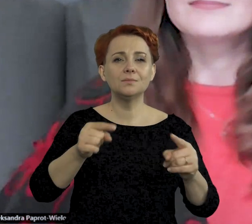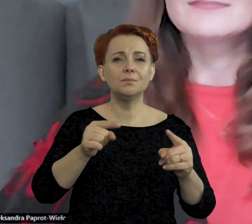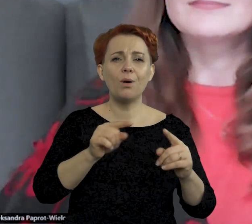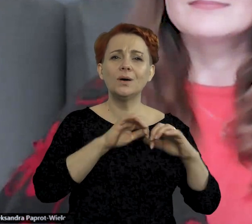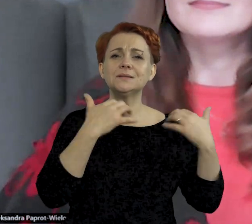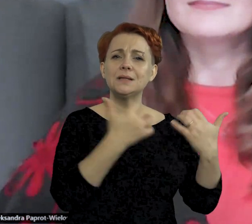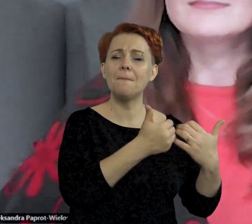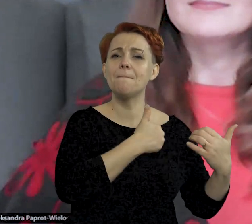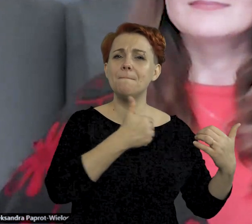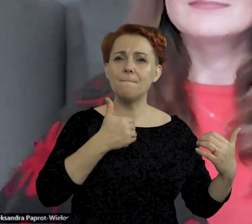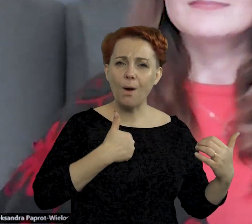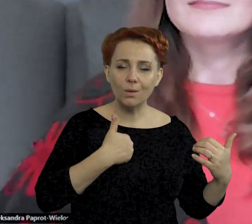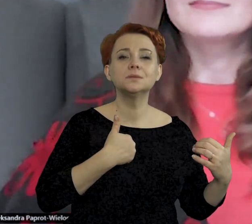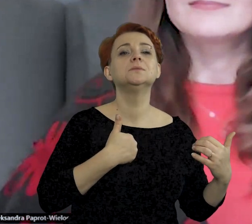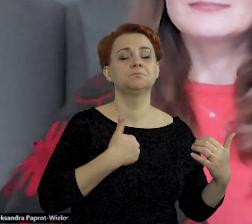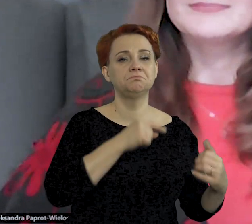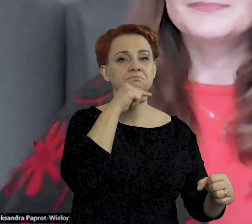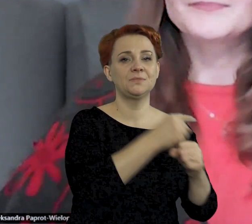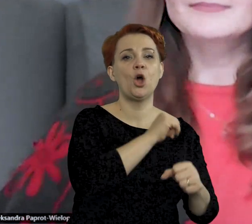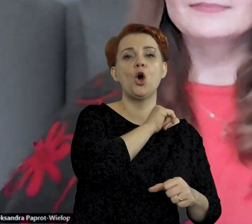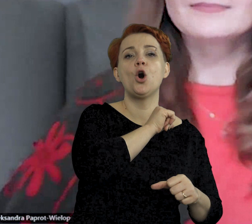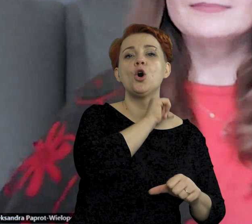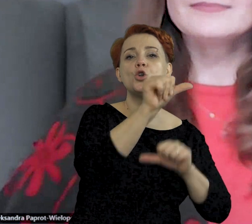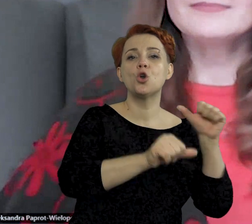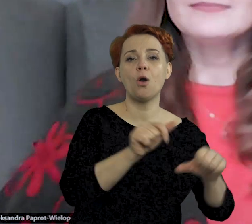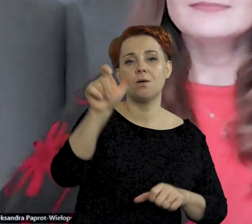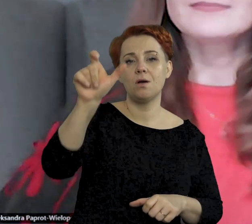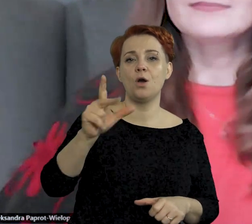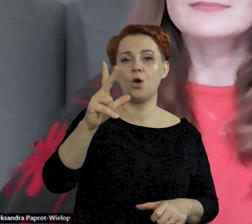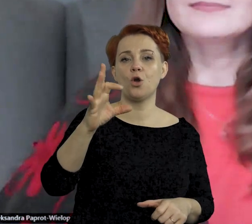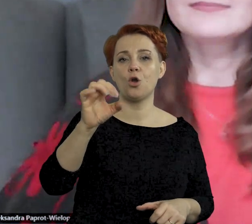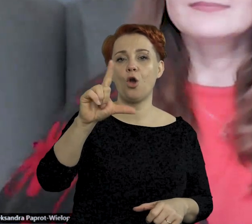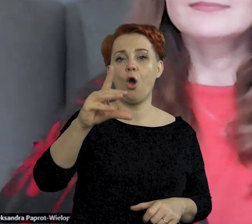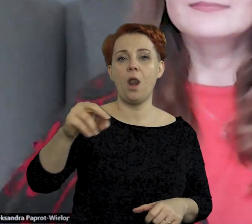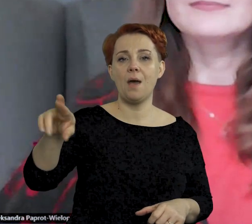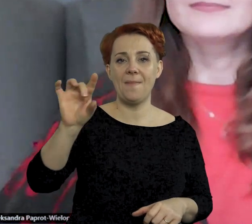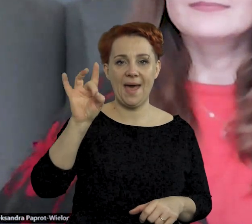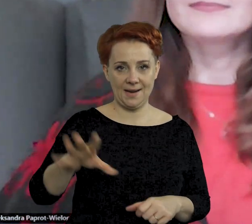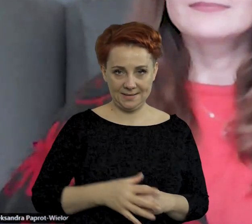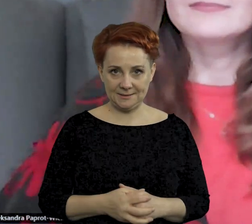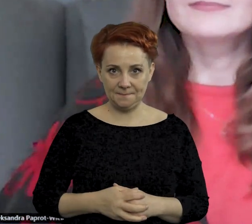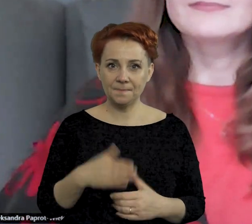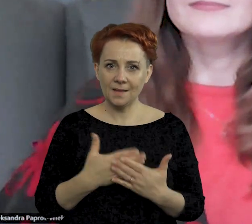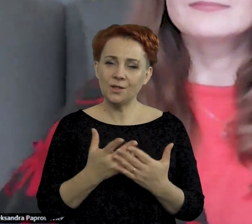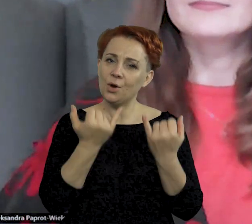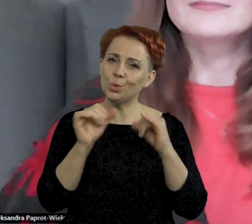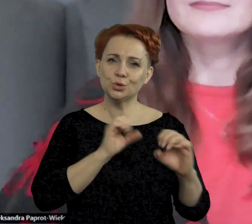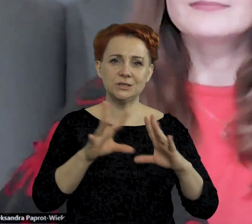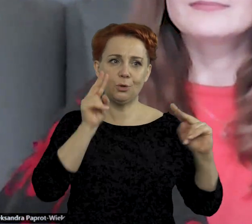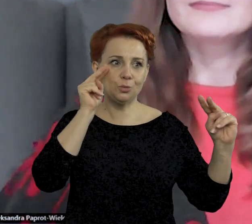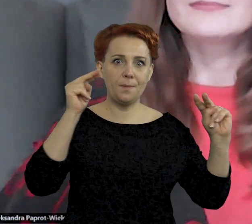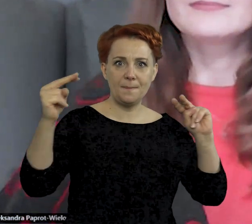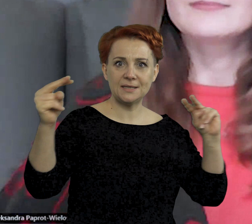Sejmu Rzeczypospolitej Rok Kolberga. Czyli bardzo różne sposoby myślenia o skali tego, jak pamiętamy, jak chcemy